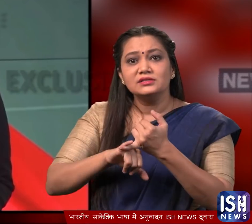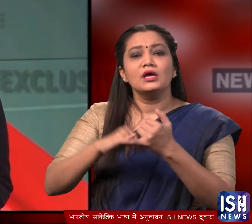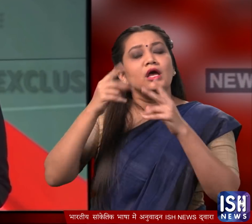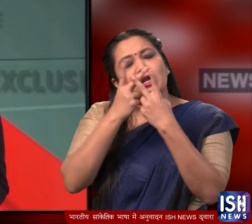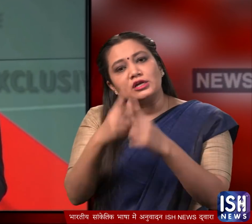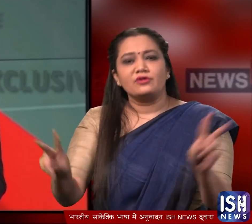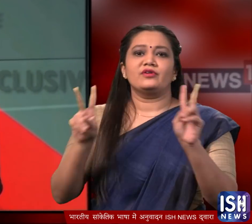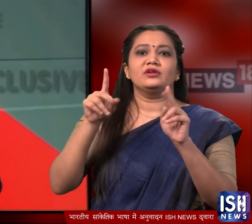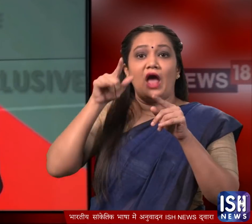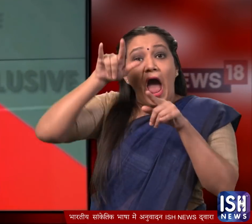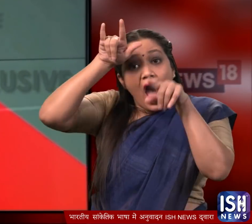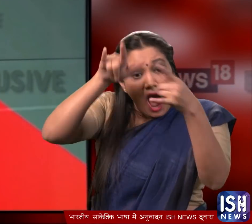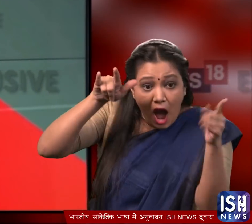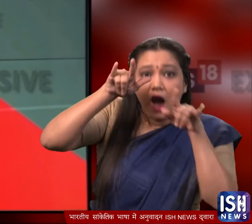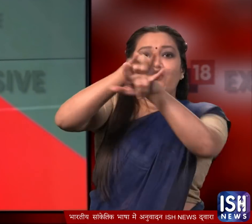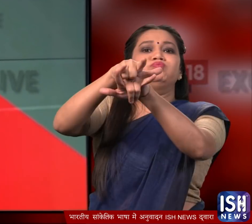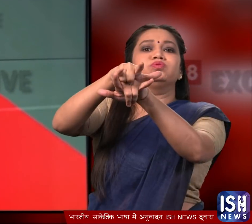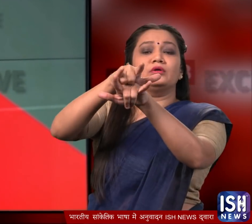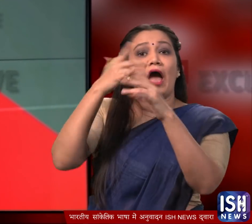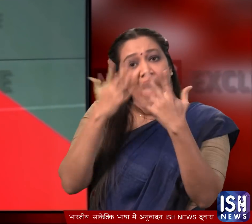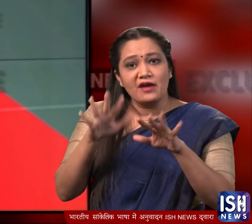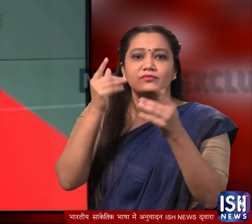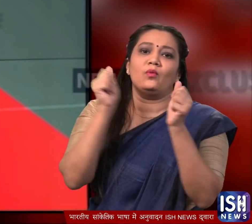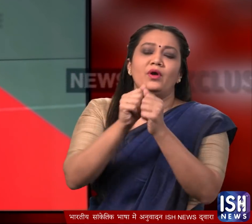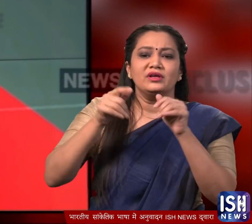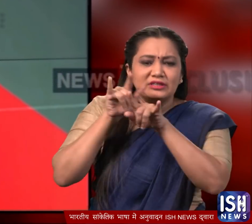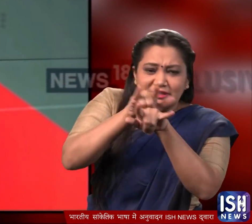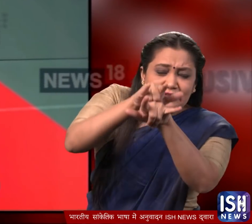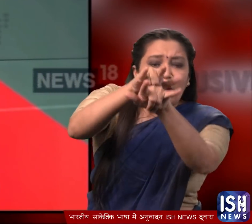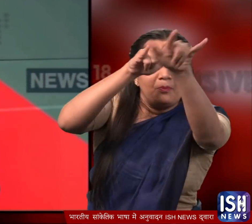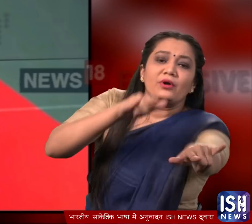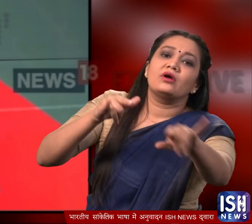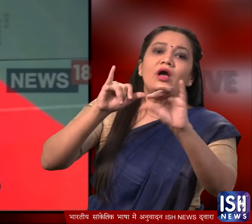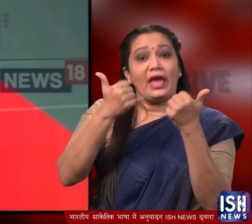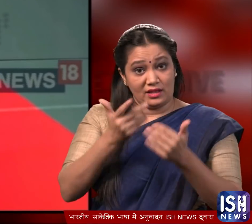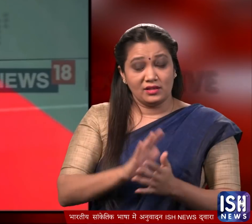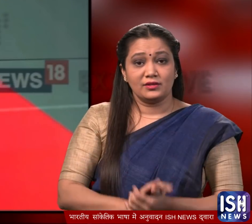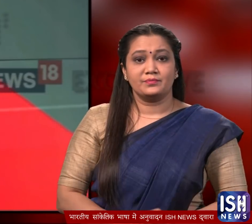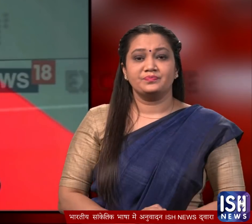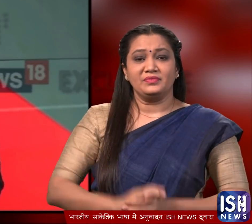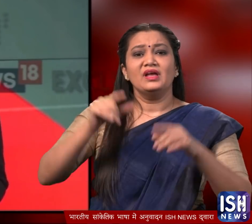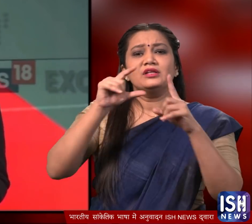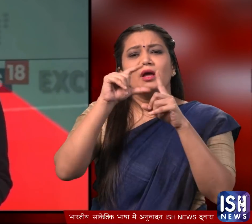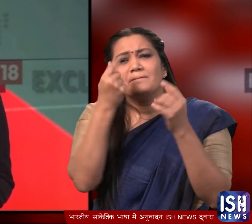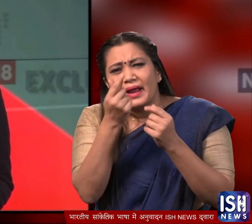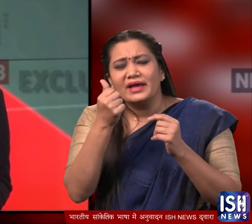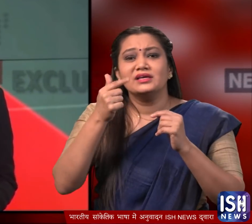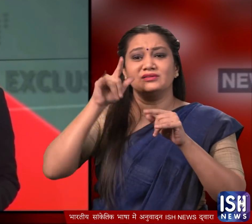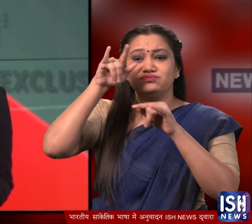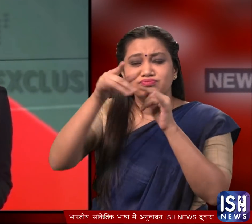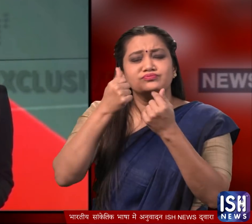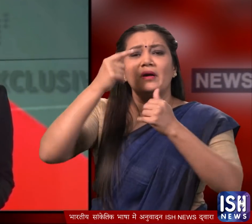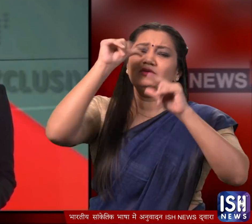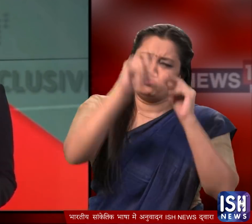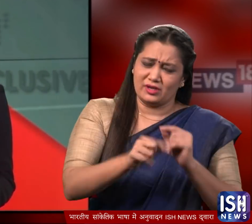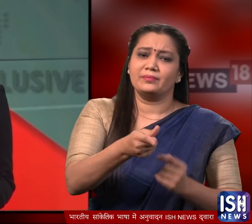ड्रोन वायुसेना के लड़ाकू विमान के साथ टीम के रूप में दुश्मन पर हमला बोल सकते हैं। इस तरह की ड्रोन की कीमत भी लड़ाकू विमान से बहुत